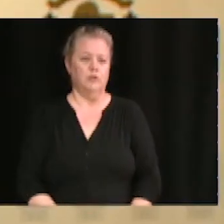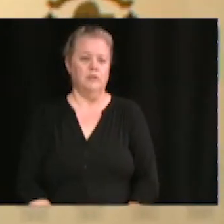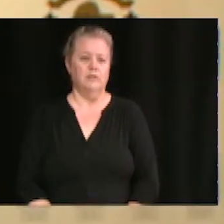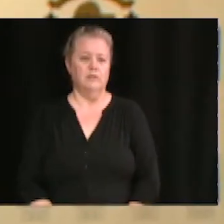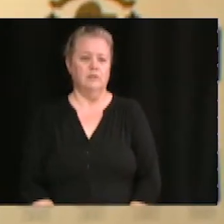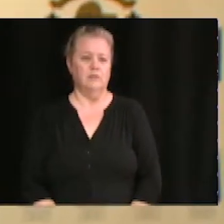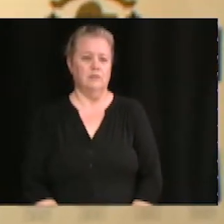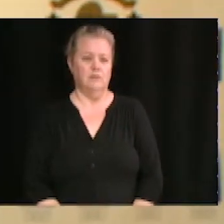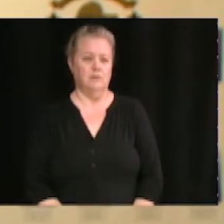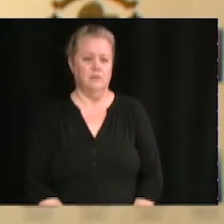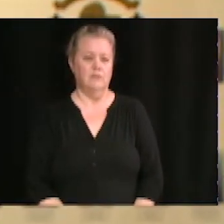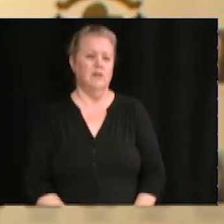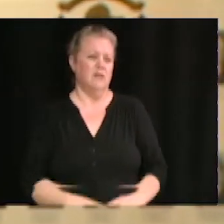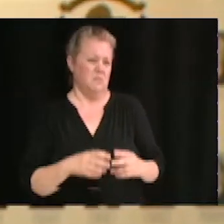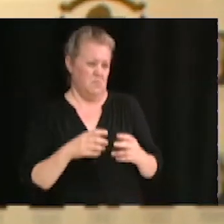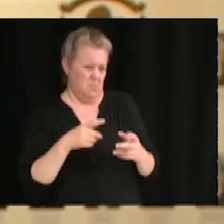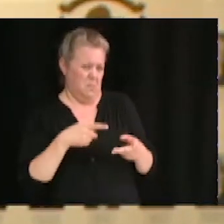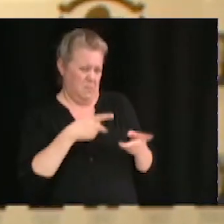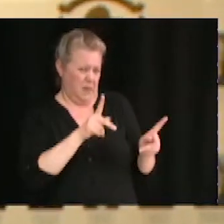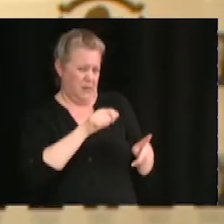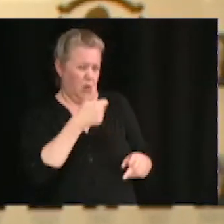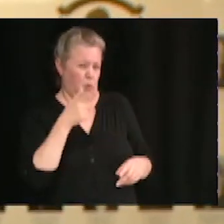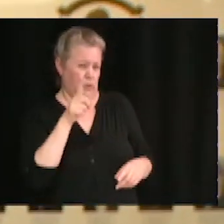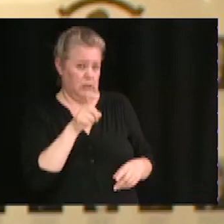Est-ce que je peux poser quand même une question? Bien sûr.